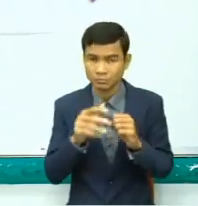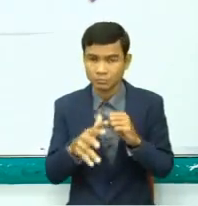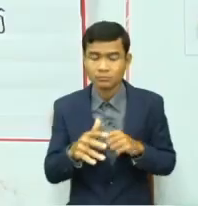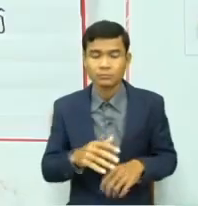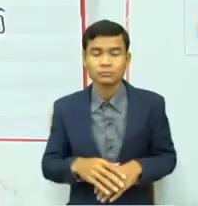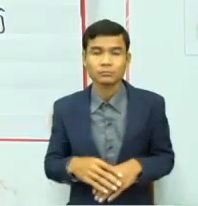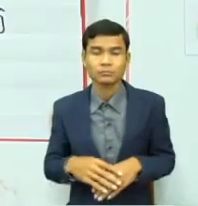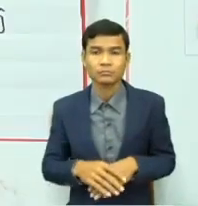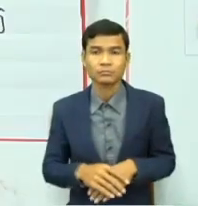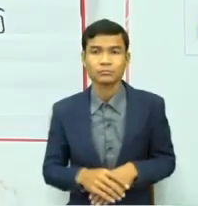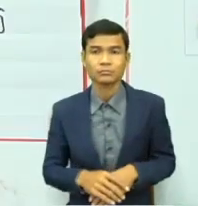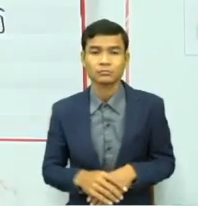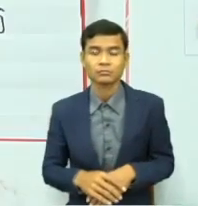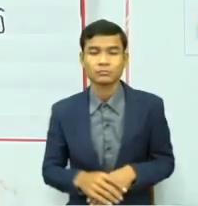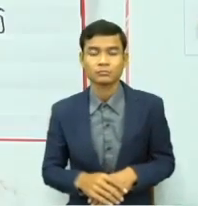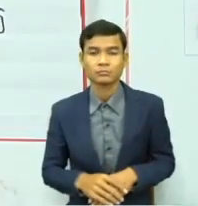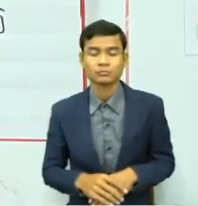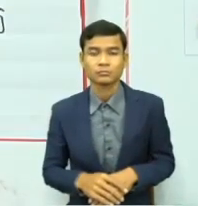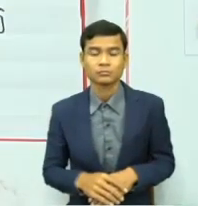đàm.